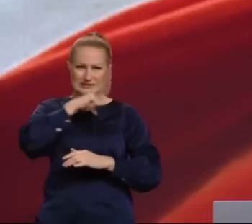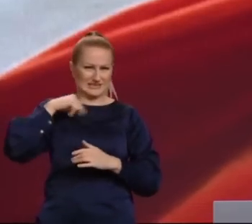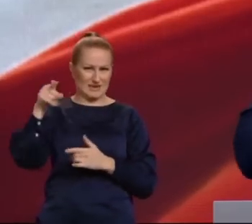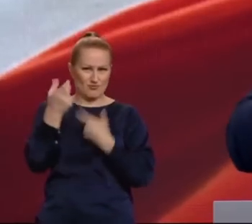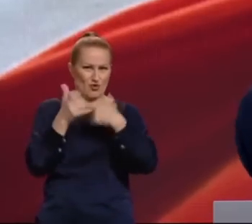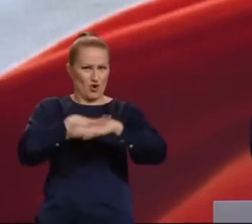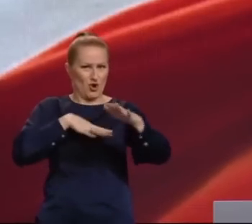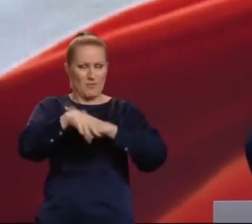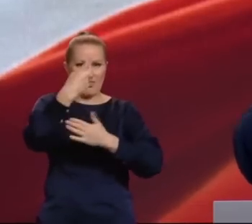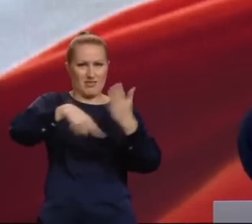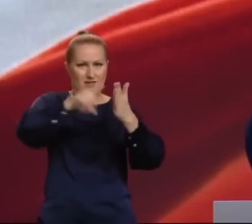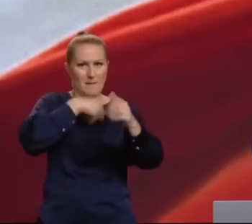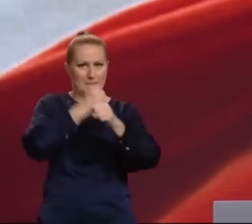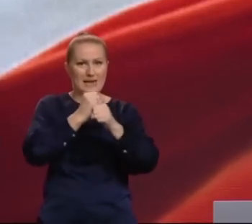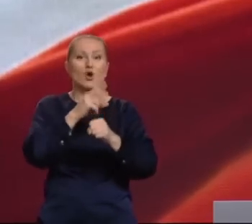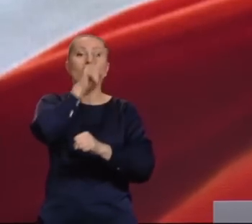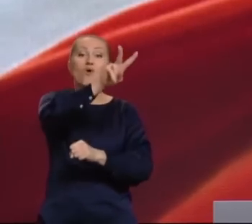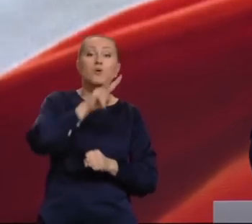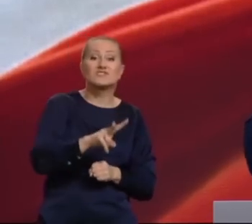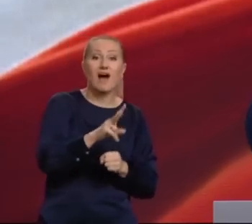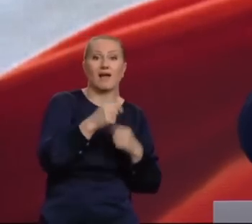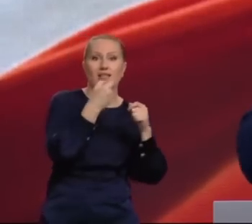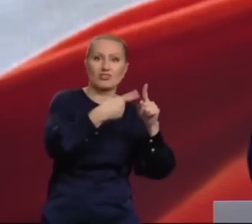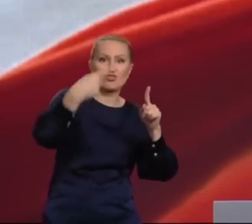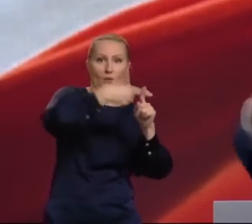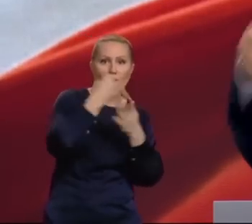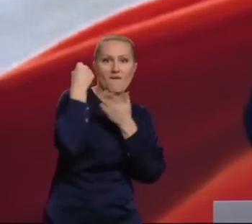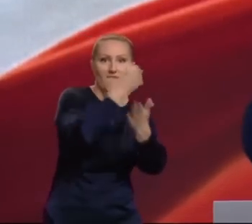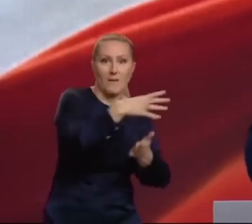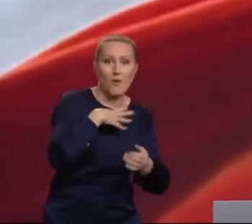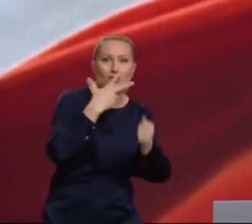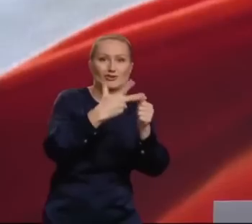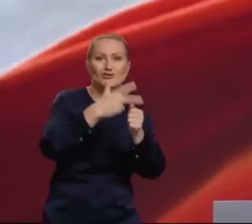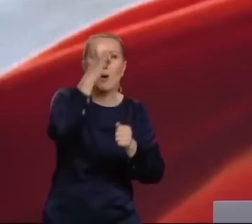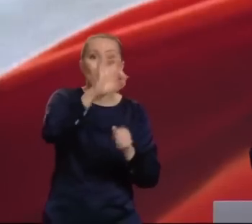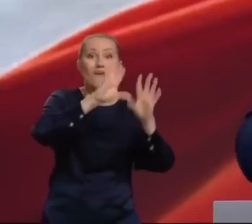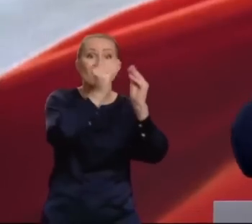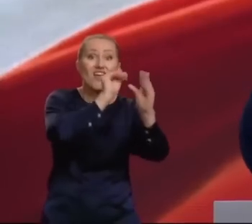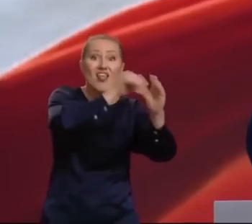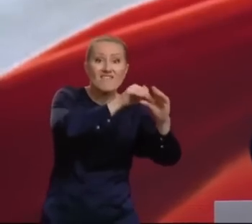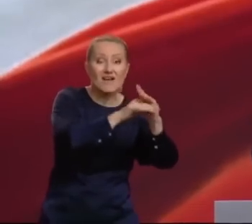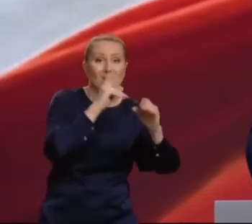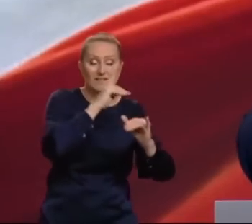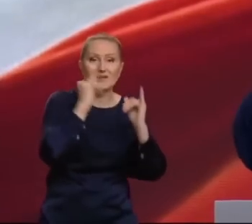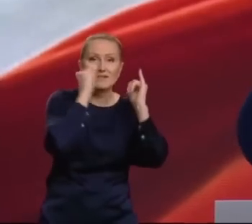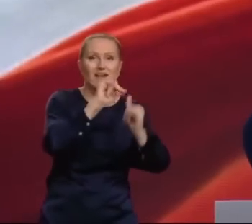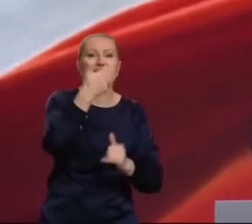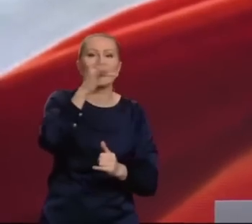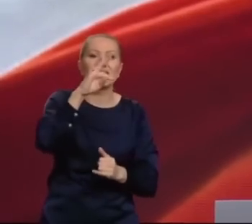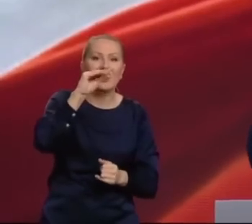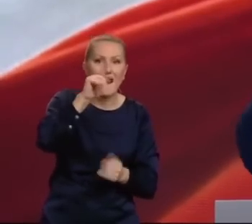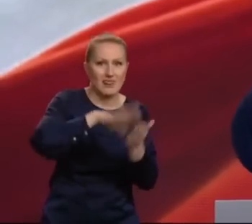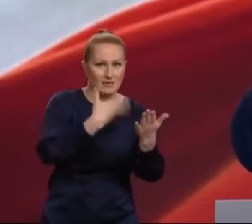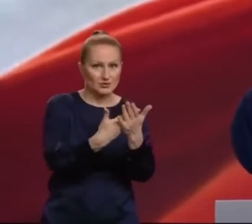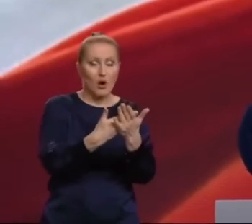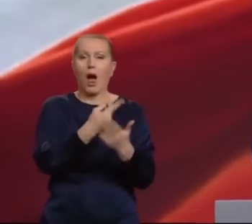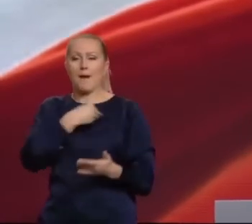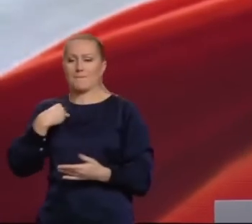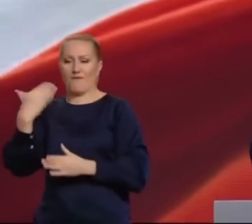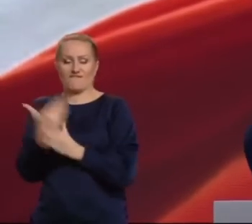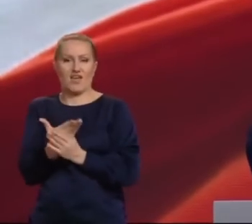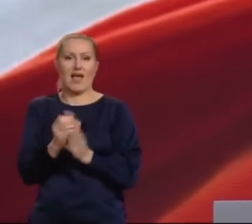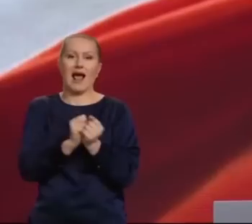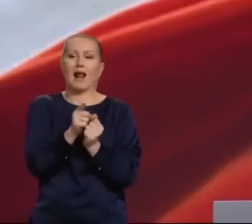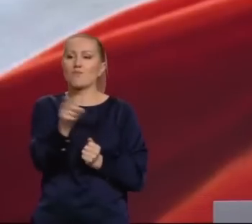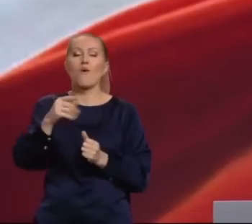międzynarodowym korporacjom, jak Volkswagen czy Intel, tak, idące w 30% całości inwestycji, a polskim przedsiębiorcom czy